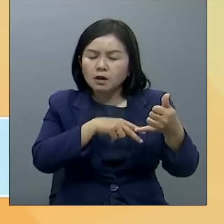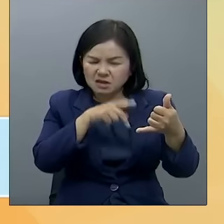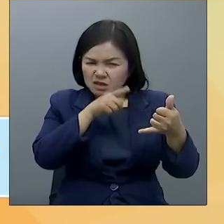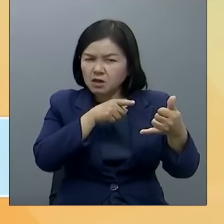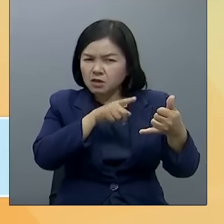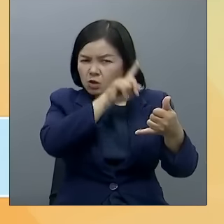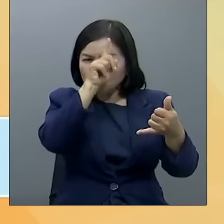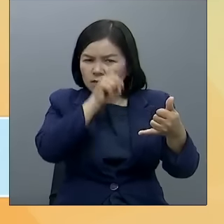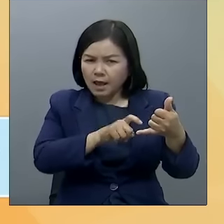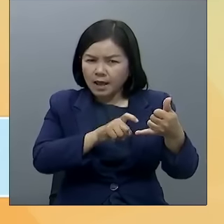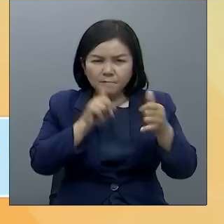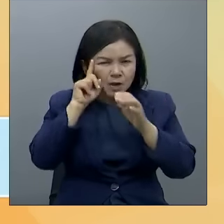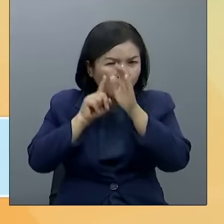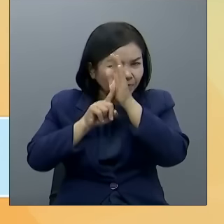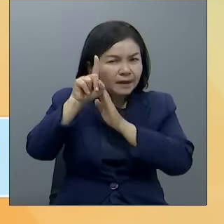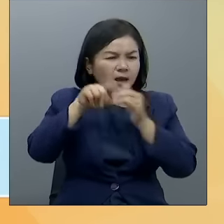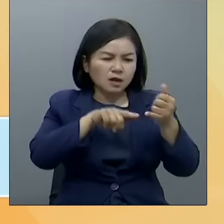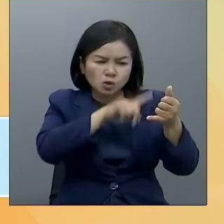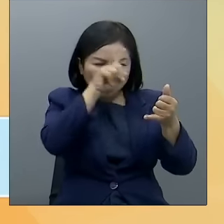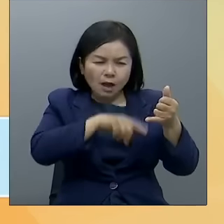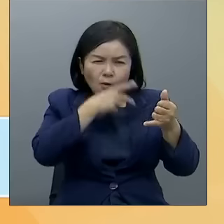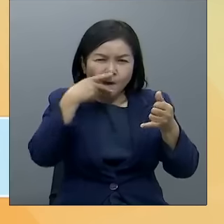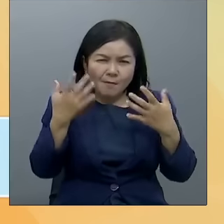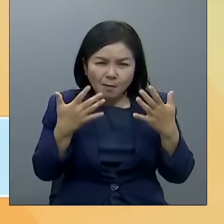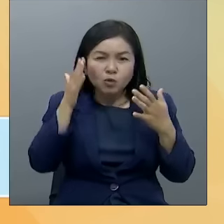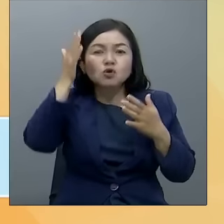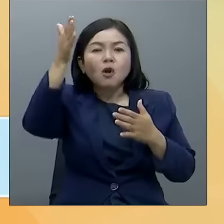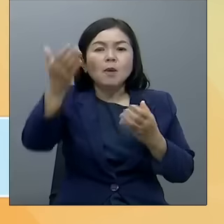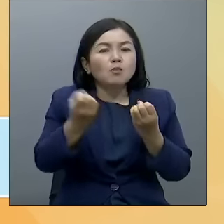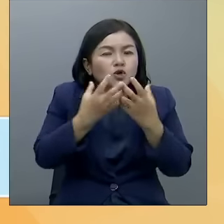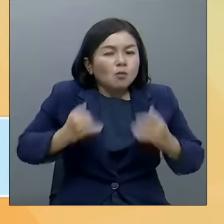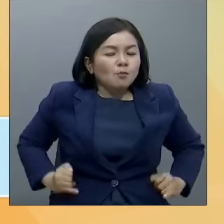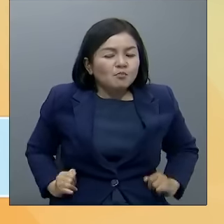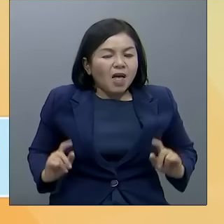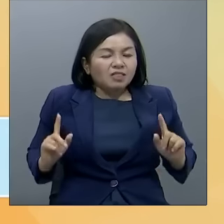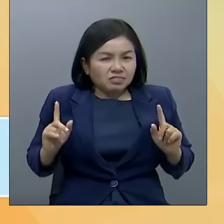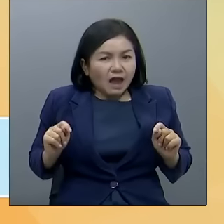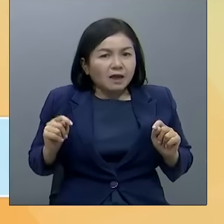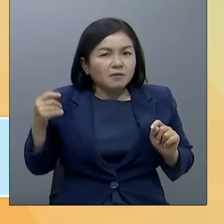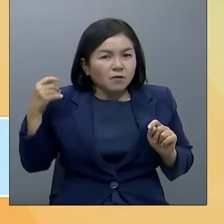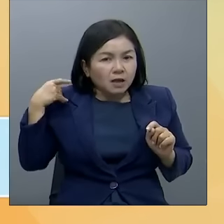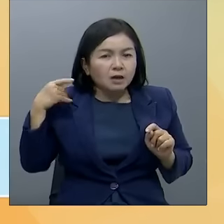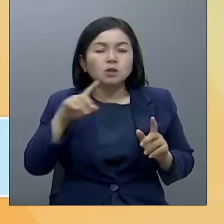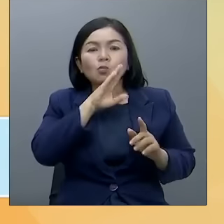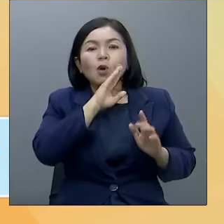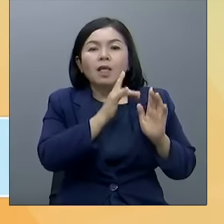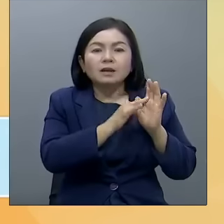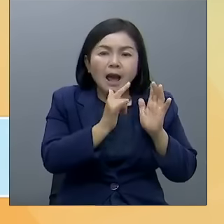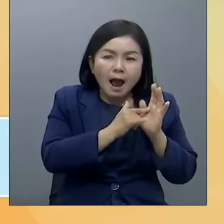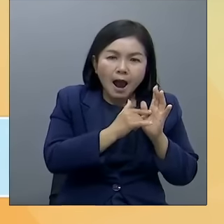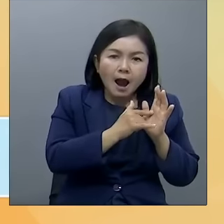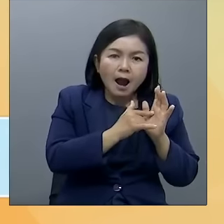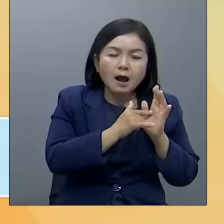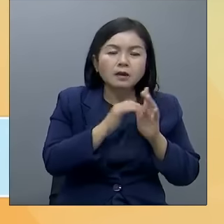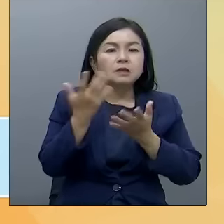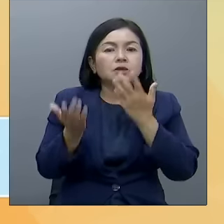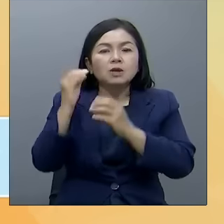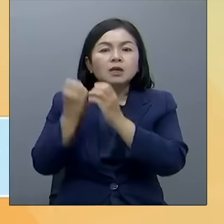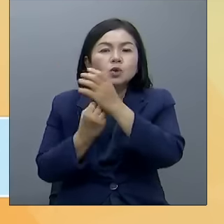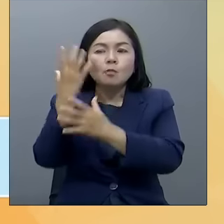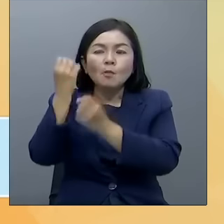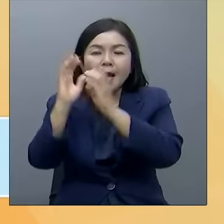ไตตามมาแน่นอน ใช่ครับโดยเฉพาะคนไข้ในสองกลุ่มโรคนี้เนี่ยถ้ามีการรับประทานยาหรือรับประทานสมุนไพรโดย